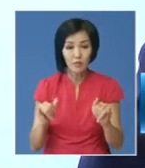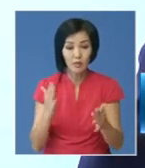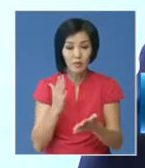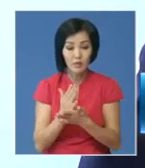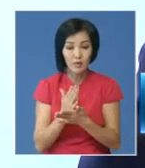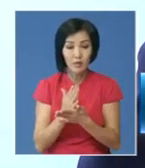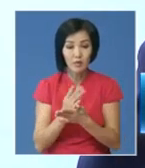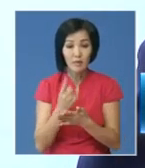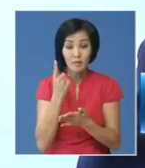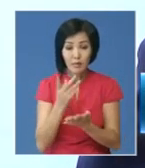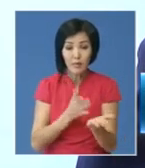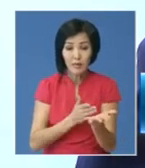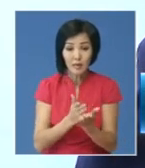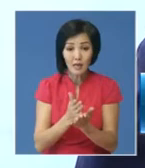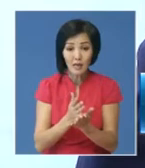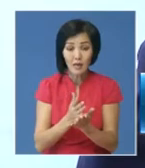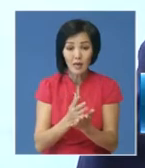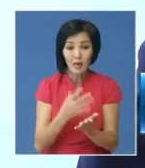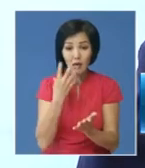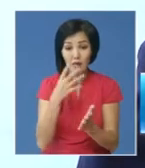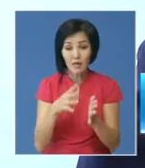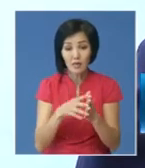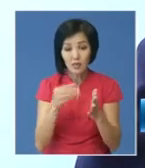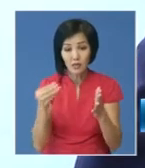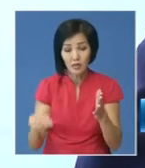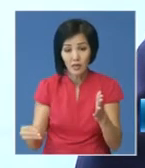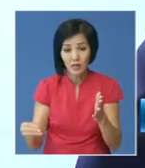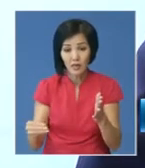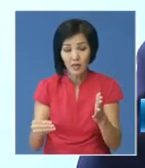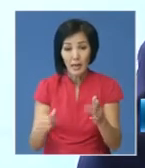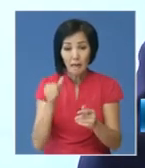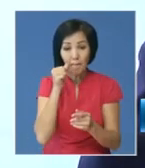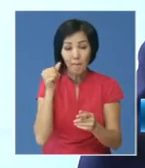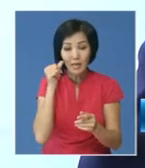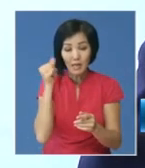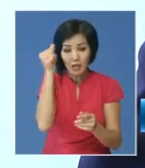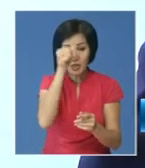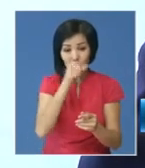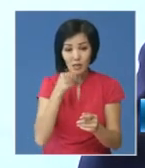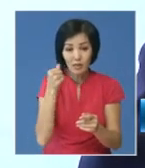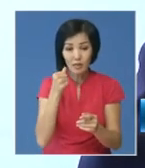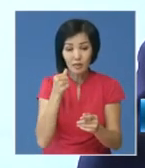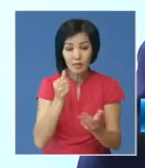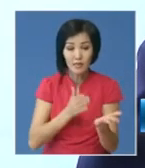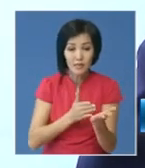ішінде бір саланы айтатын болсам, қызылша саласы. Мысалы, былтырғы қызылша